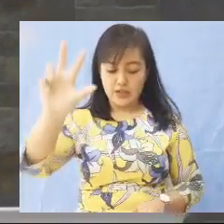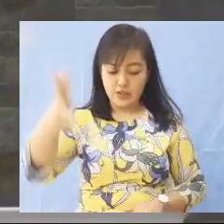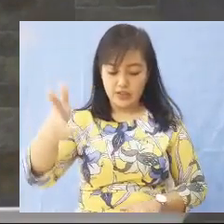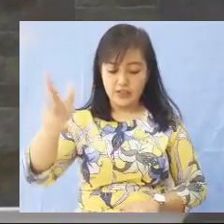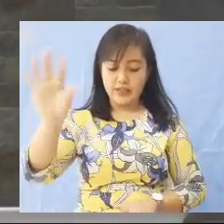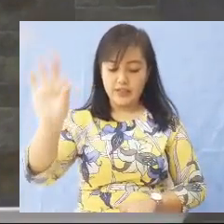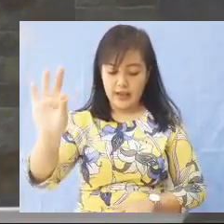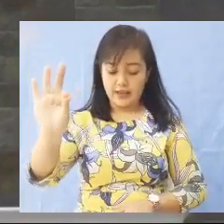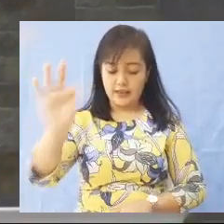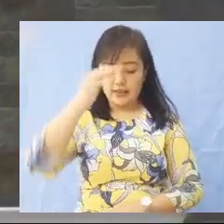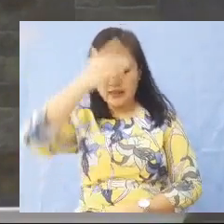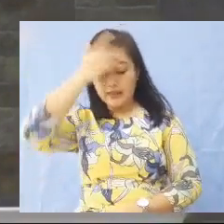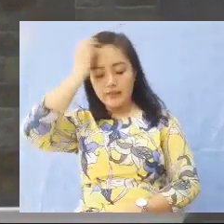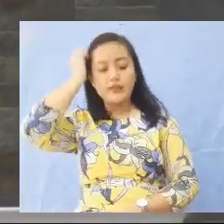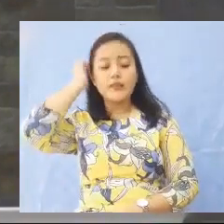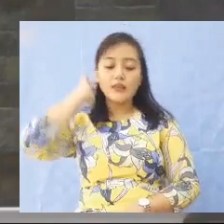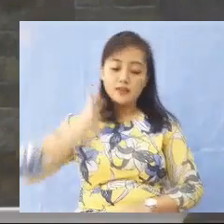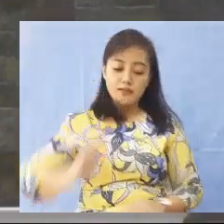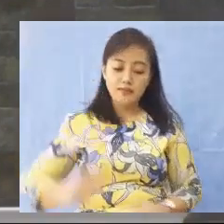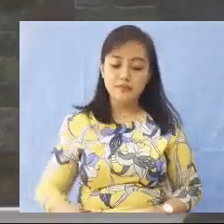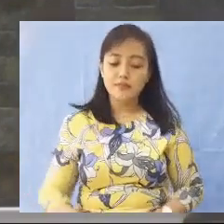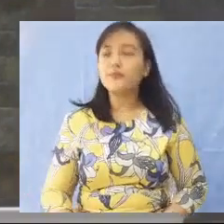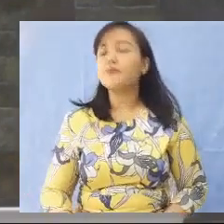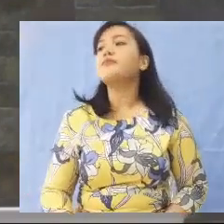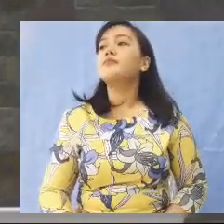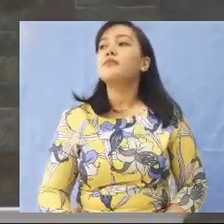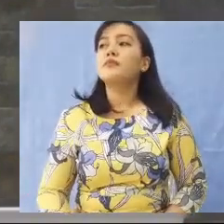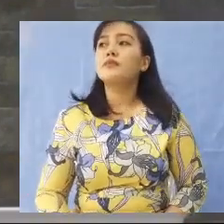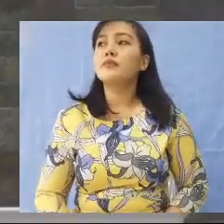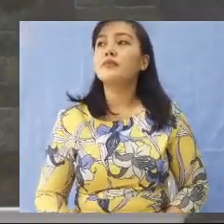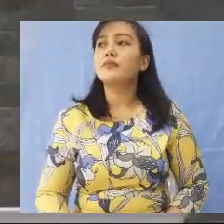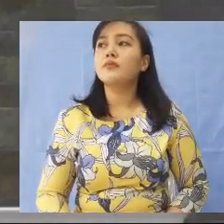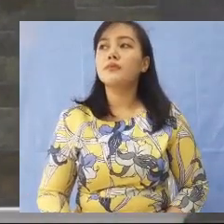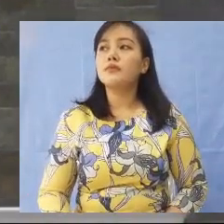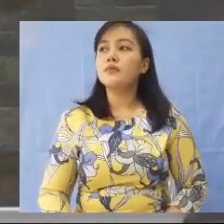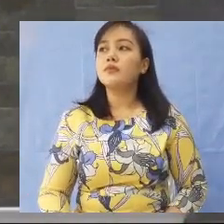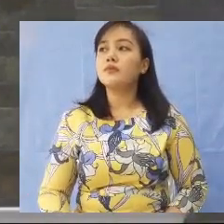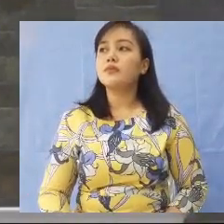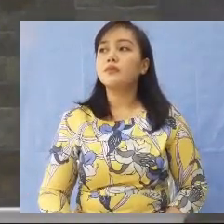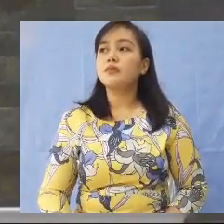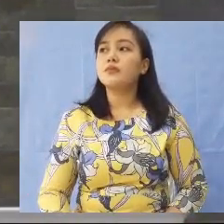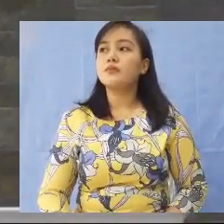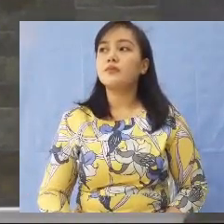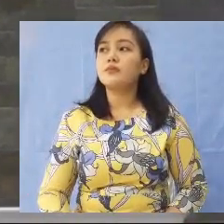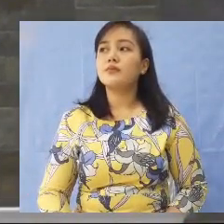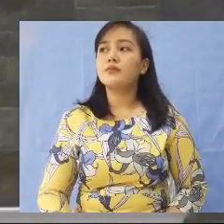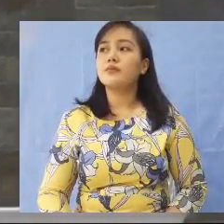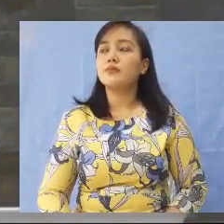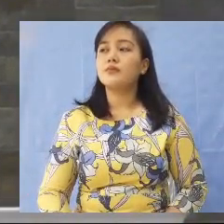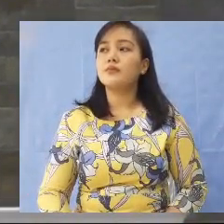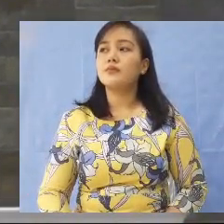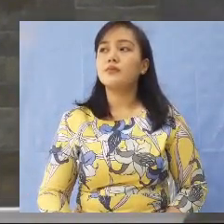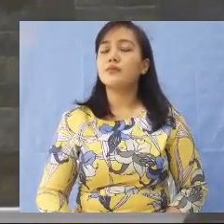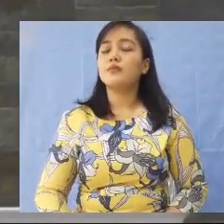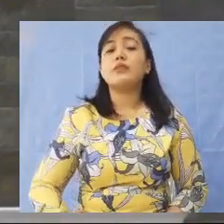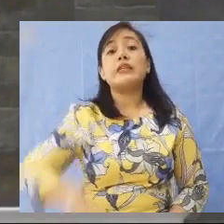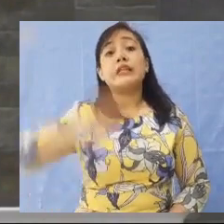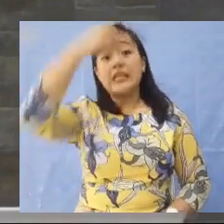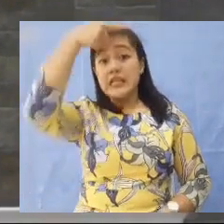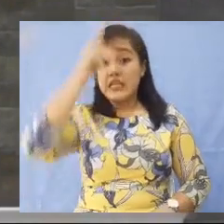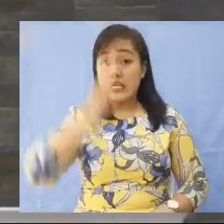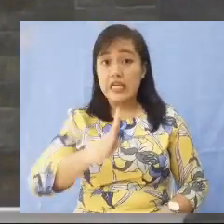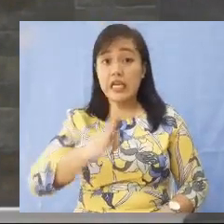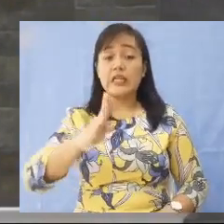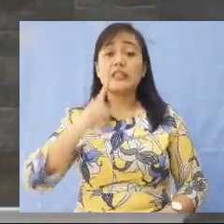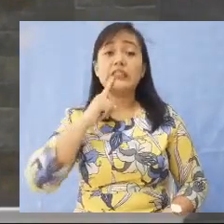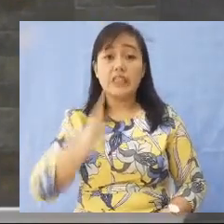yet glorified." So ang sinasabi po pala ng Panginoong Jesucristo dito, sino man ang tatanggap sa Kanya, sino